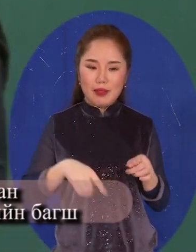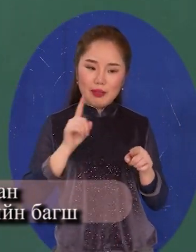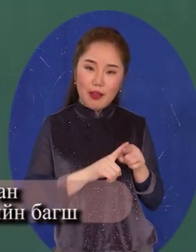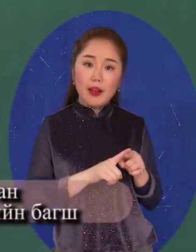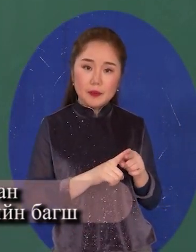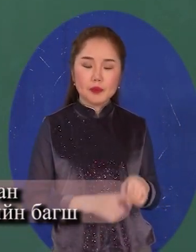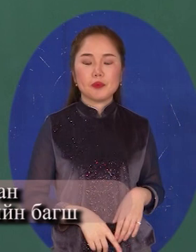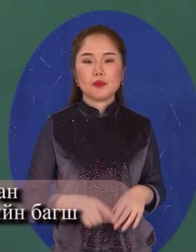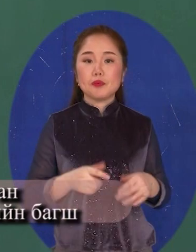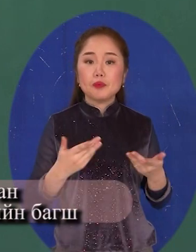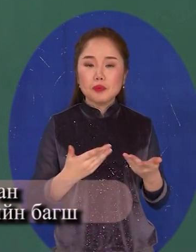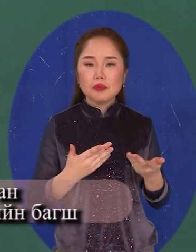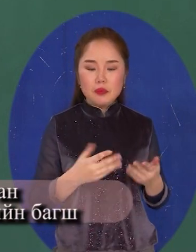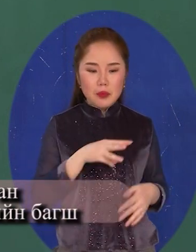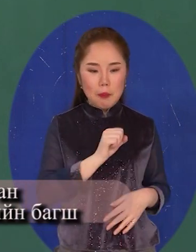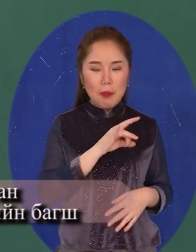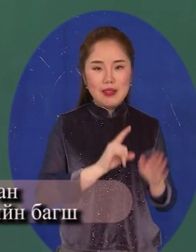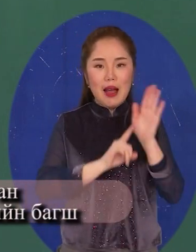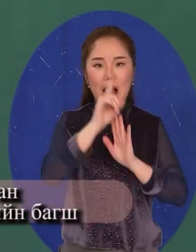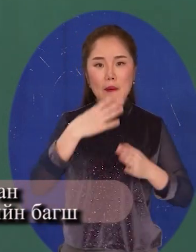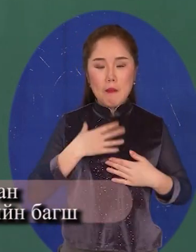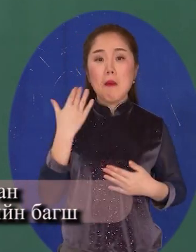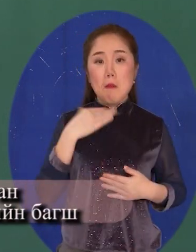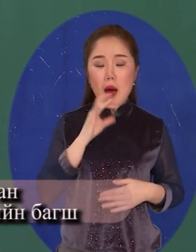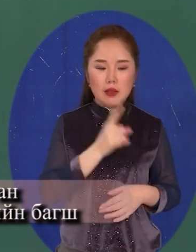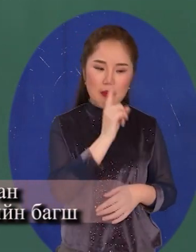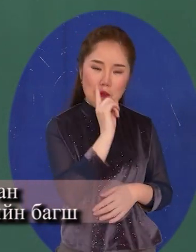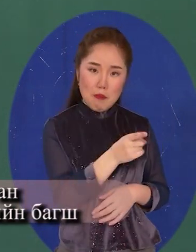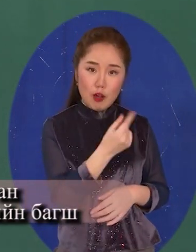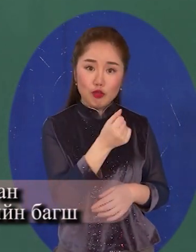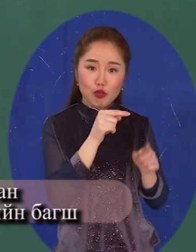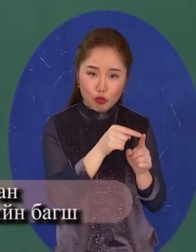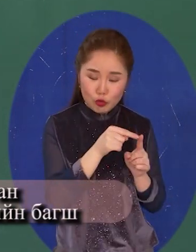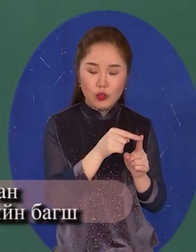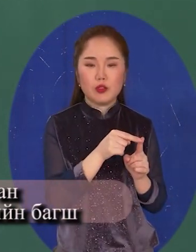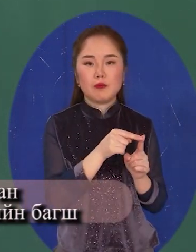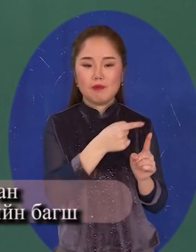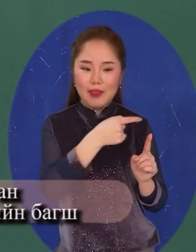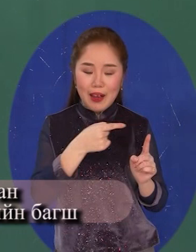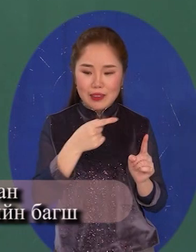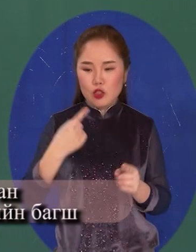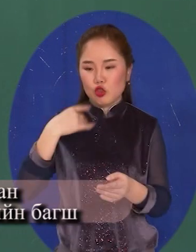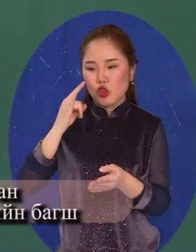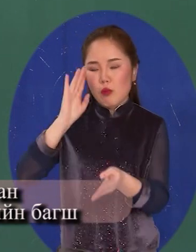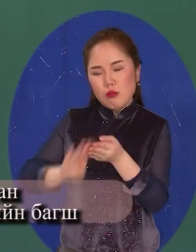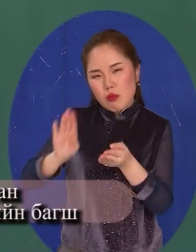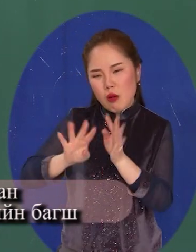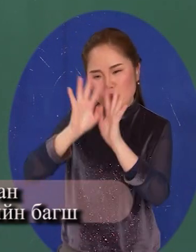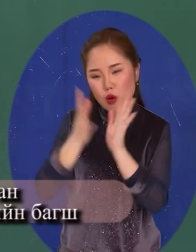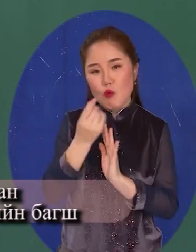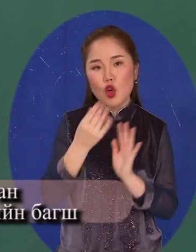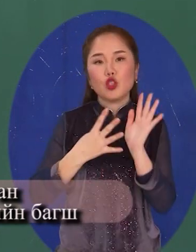kaldı? Endi biz osı esepti çıxarayık. Esepti çıxarganda biz marılda alğaş bolğan 1000